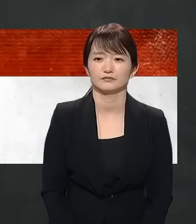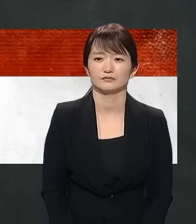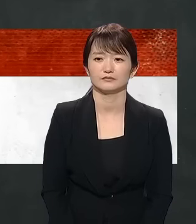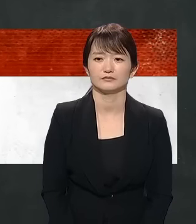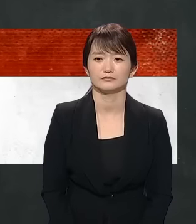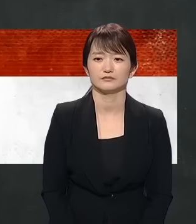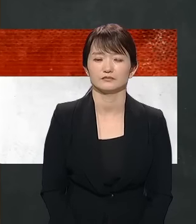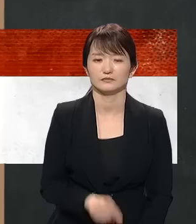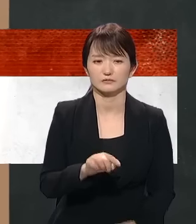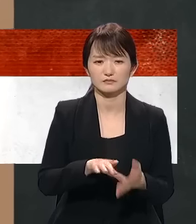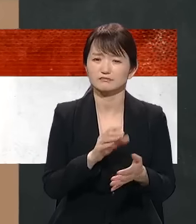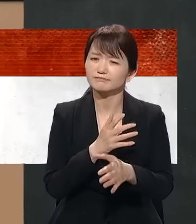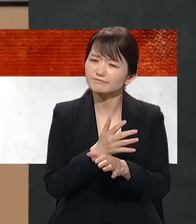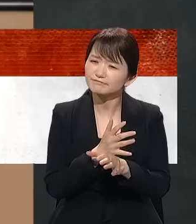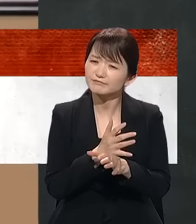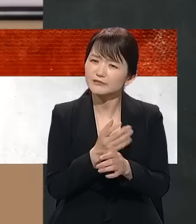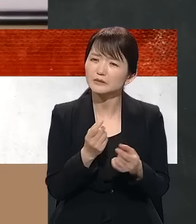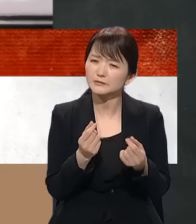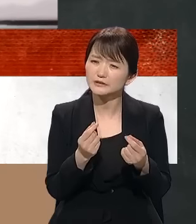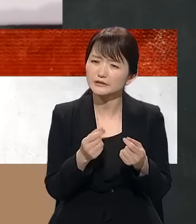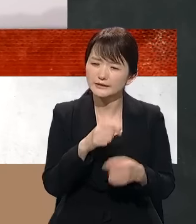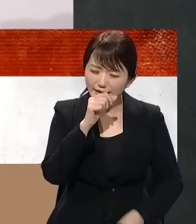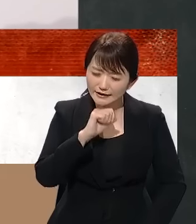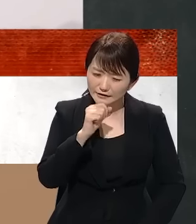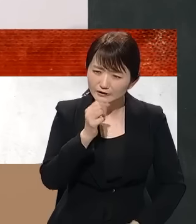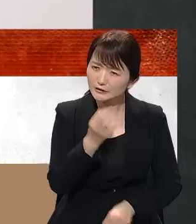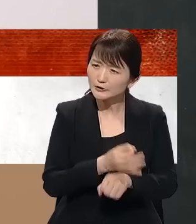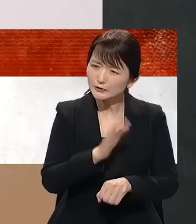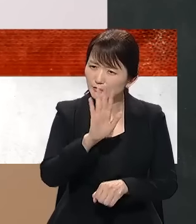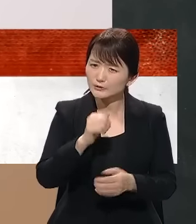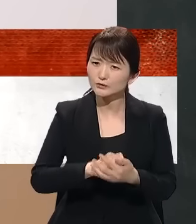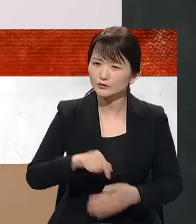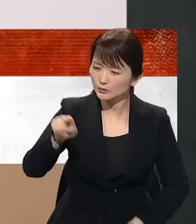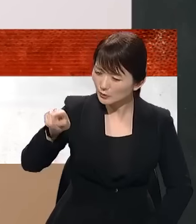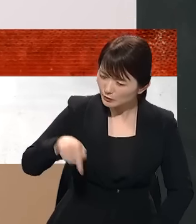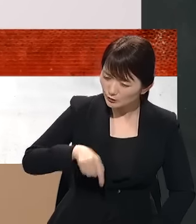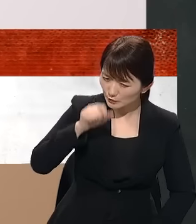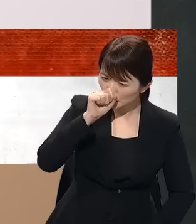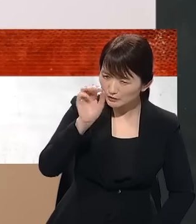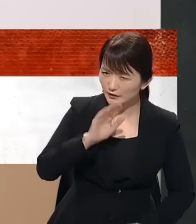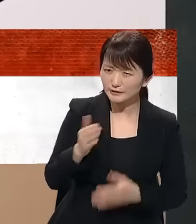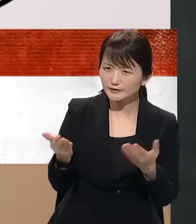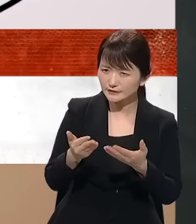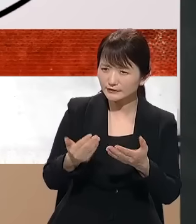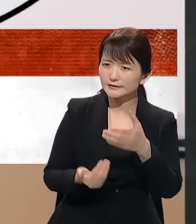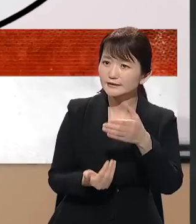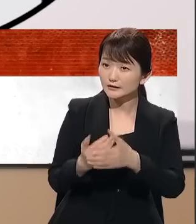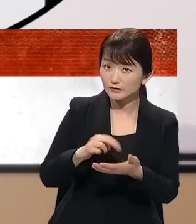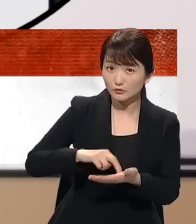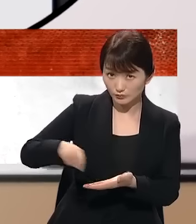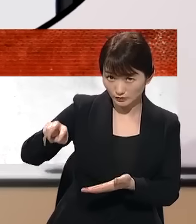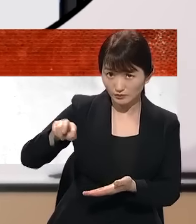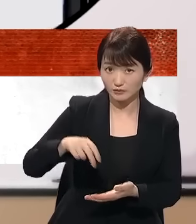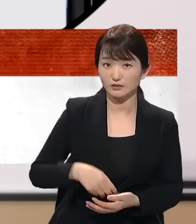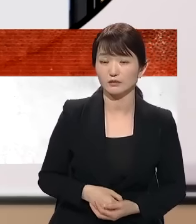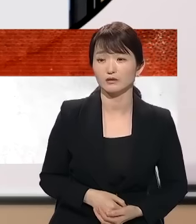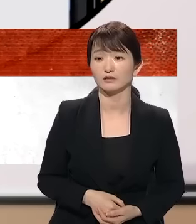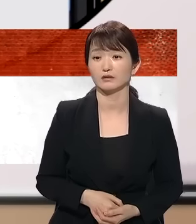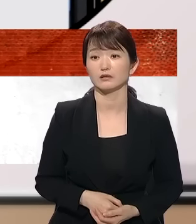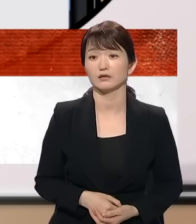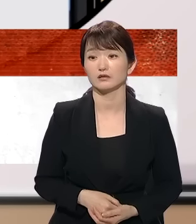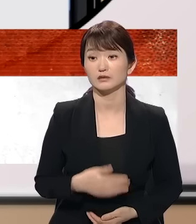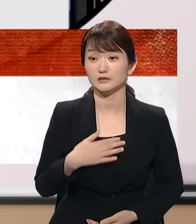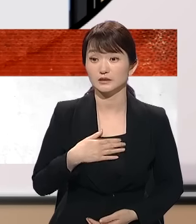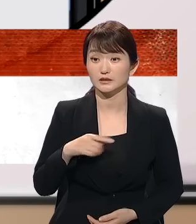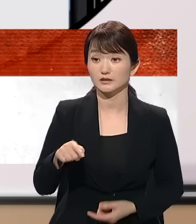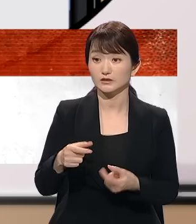그때 장난식으로 아이스크림을 안 사오면 오는 길 안 좋은 일이 생길 거야라고 문자를 보낸 거예요. 제가